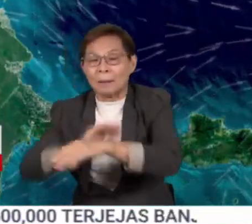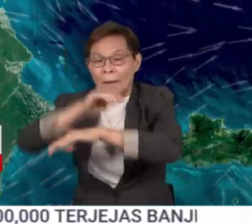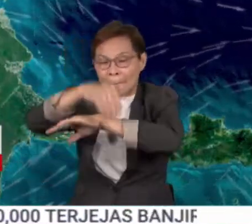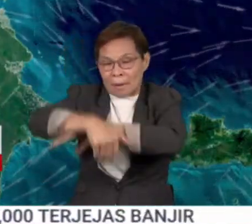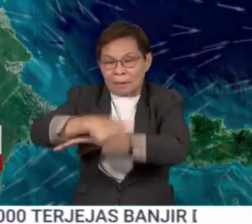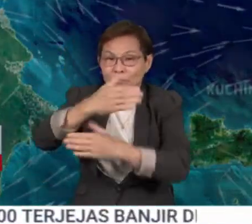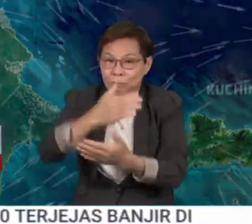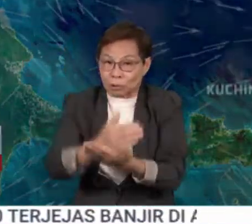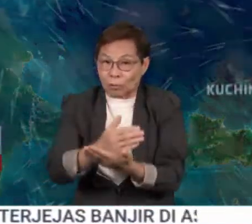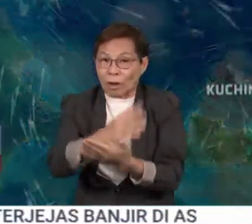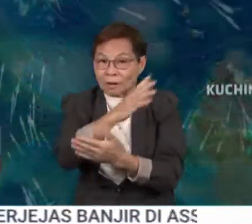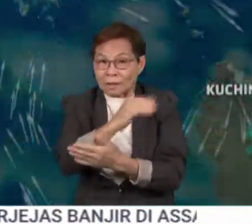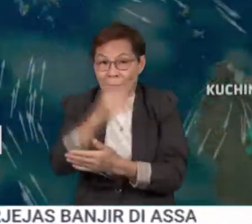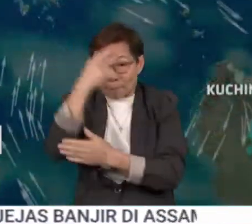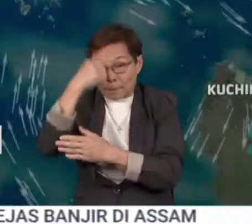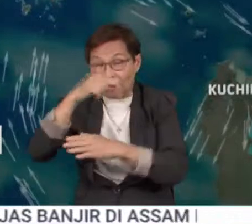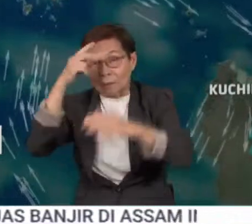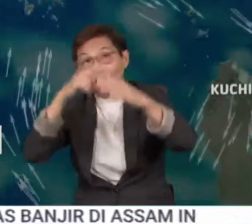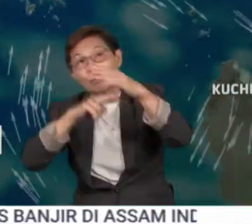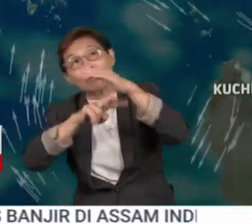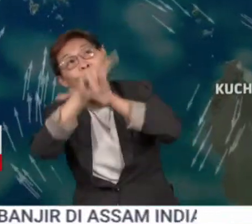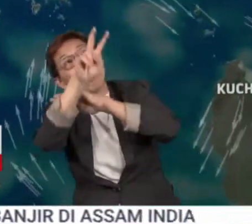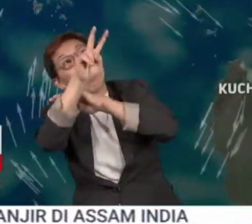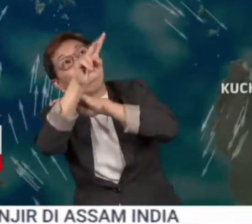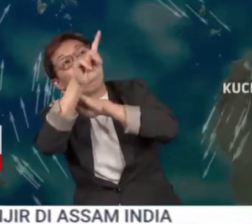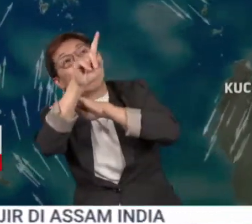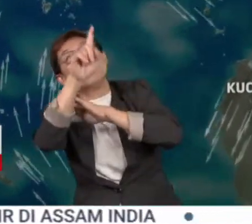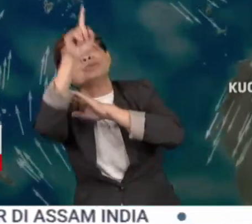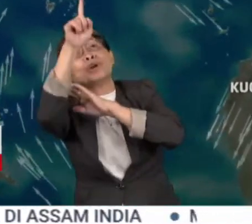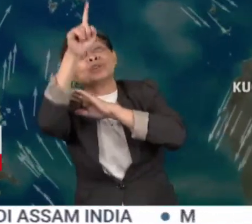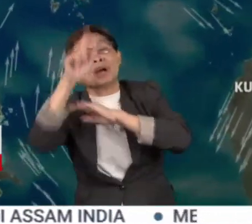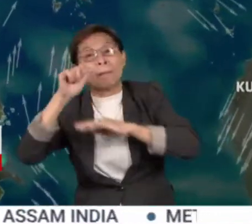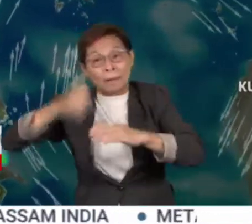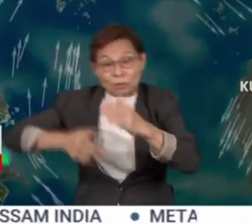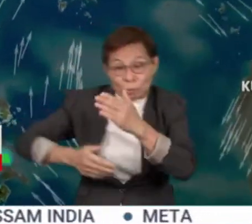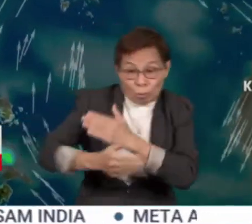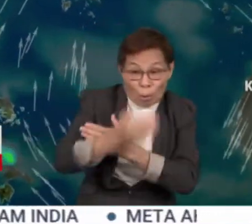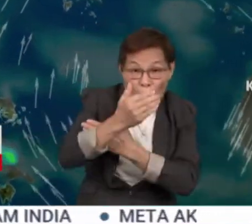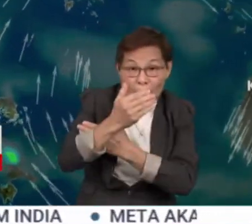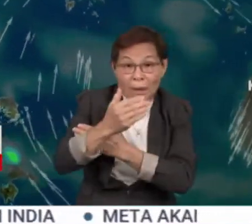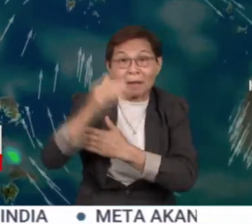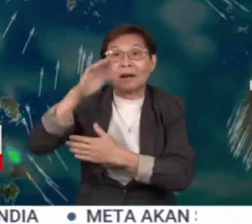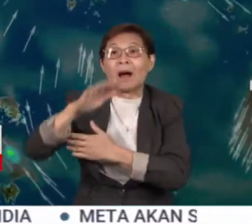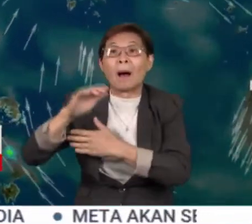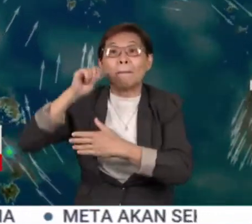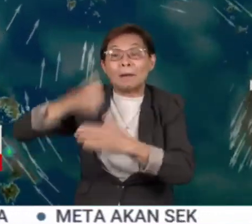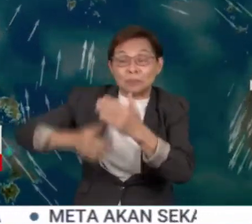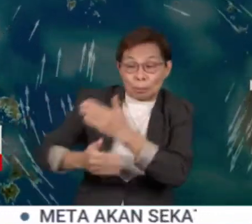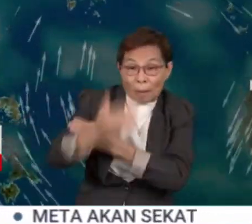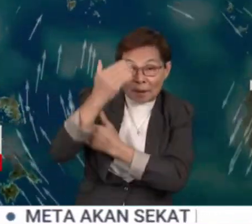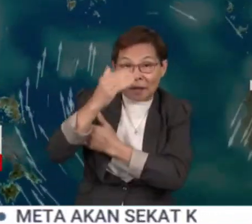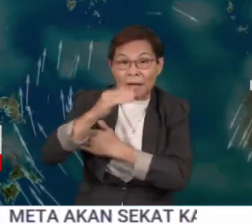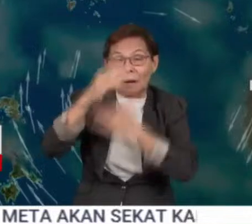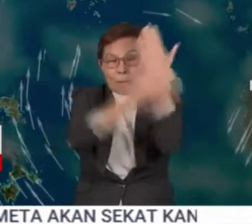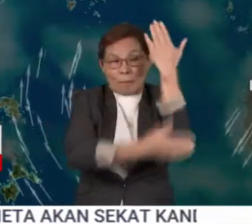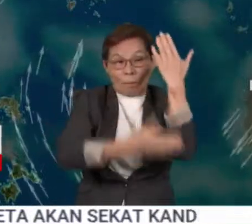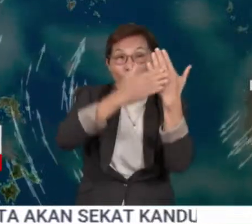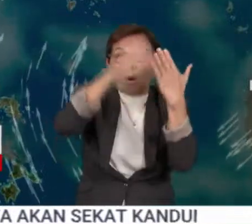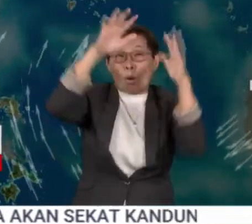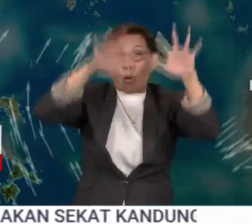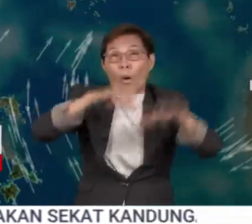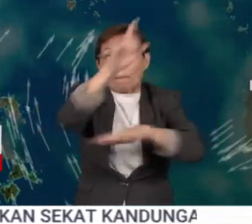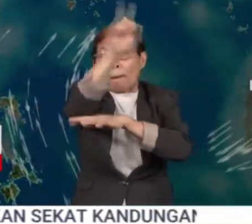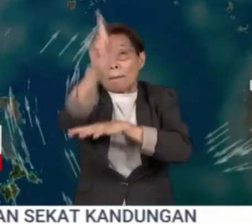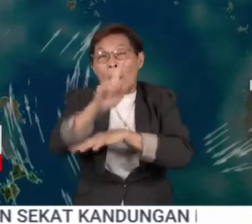malam nanti. Manakala bagi ramalan cuaca awal pagi nanti, di Semenanjung Malaysia, hujan lebat dan petir